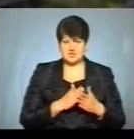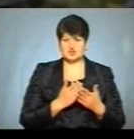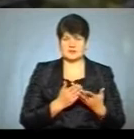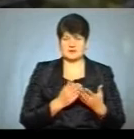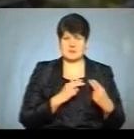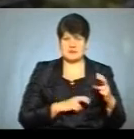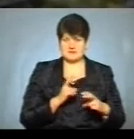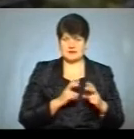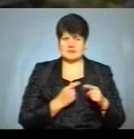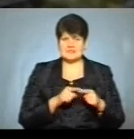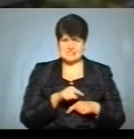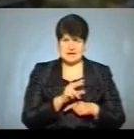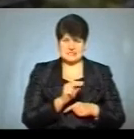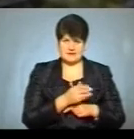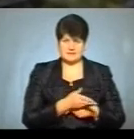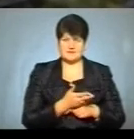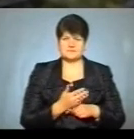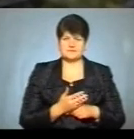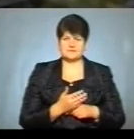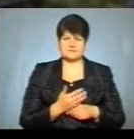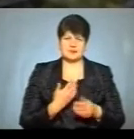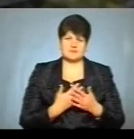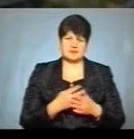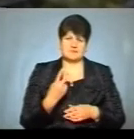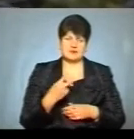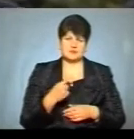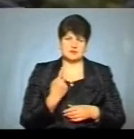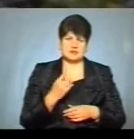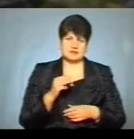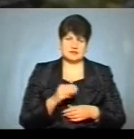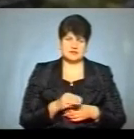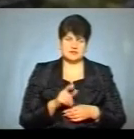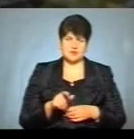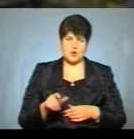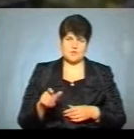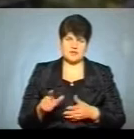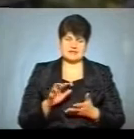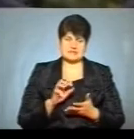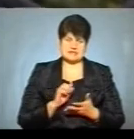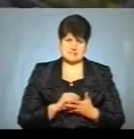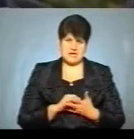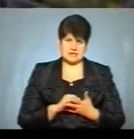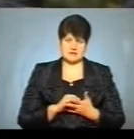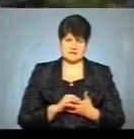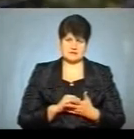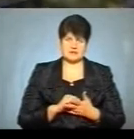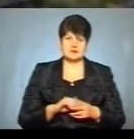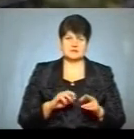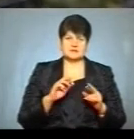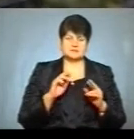Ця цифра складає біля 21 тисячі громадян, зайняті, скажімо так, нелегально